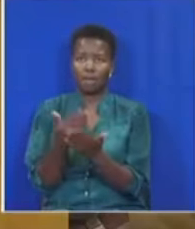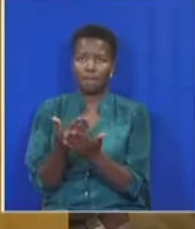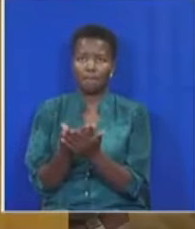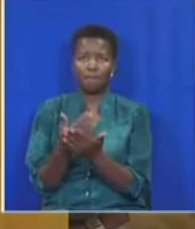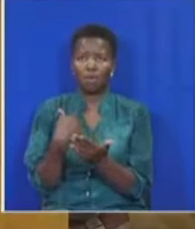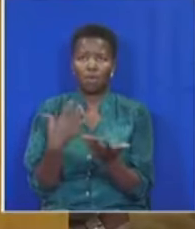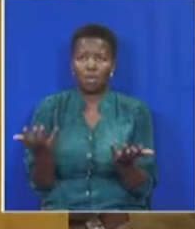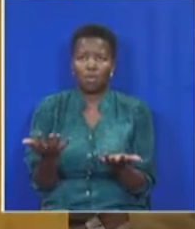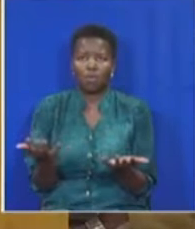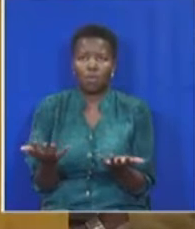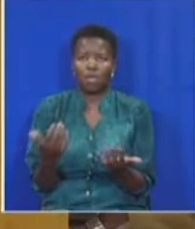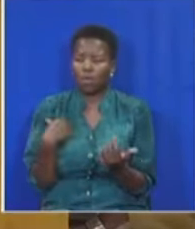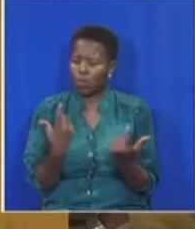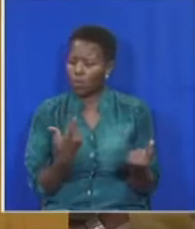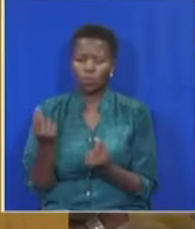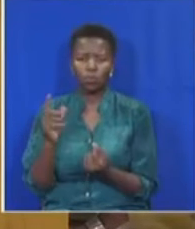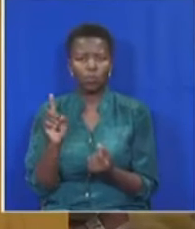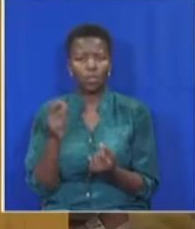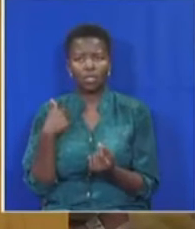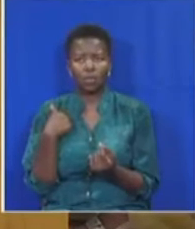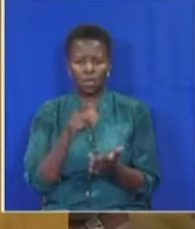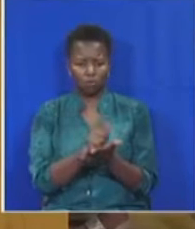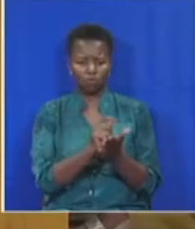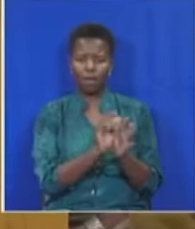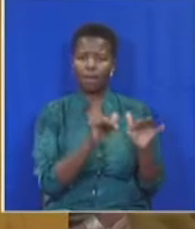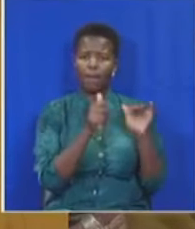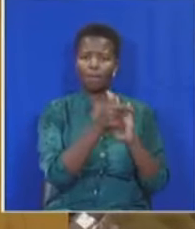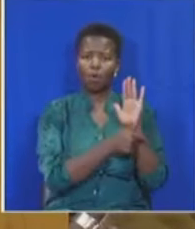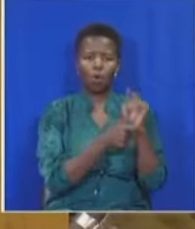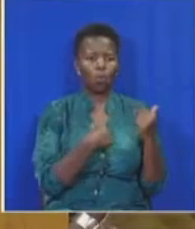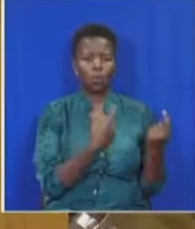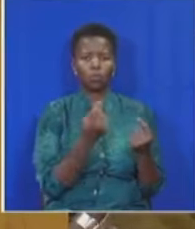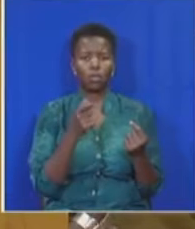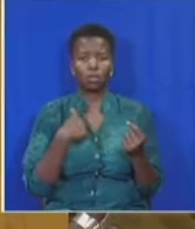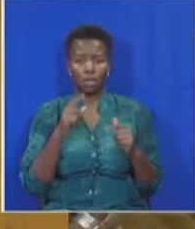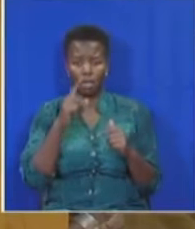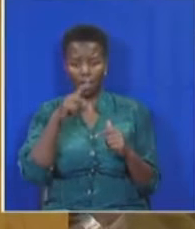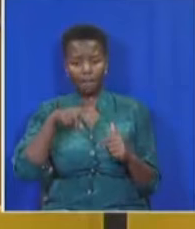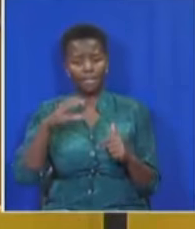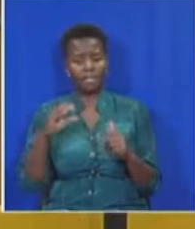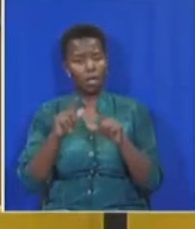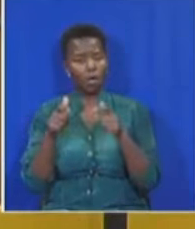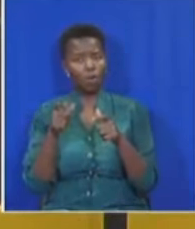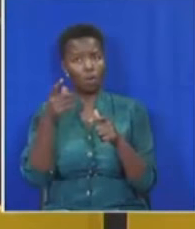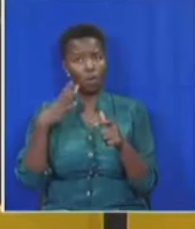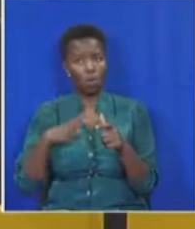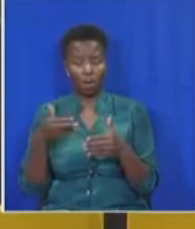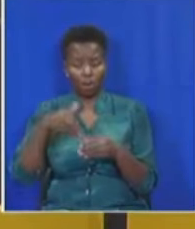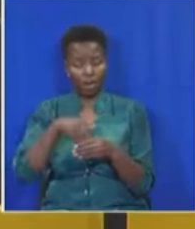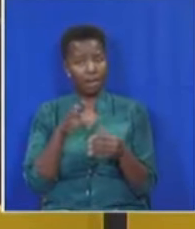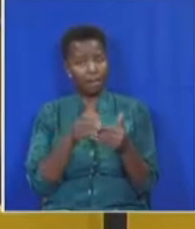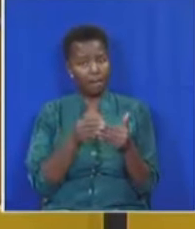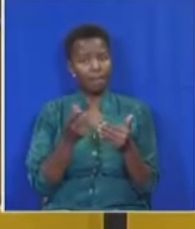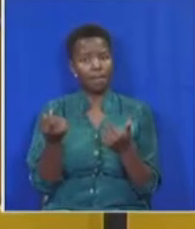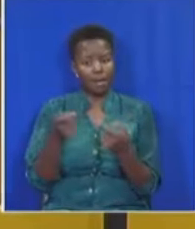malungu eParliament ngePortfolio Committee? Umntu afuna uba lilungu lePortfolio Committee mabe lungu apha. Ayekuba kwenye indawo